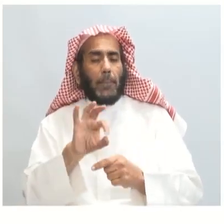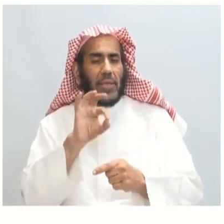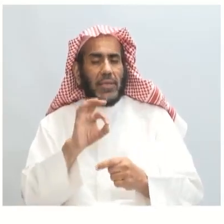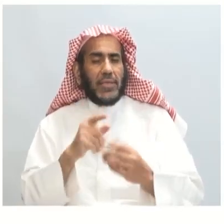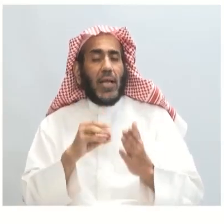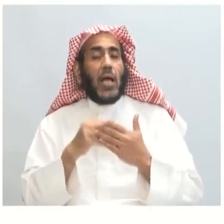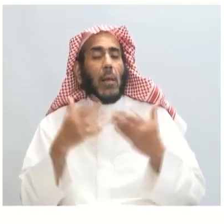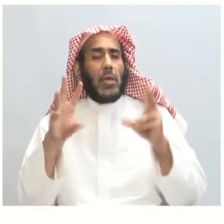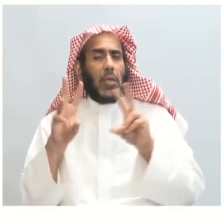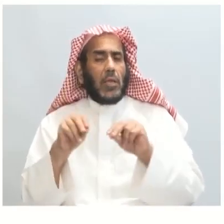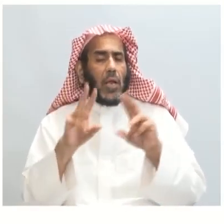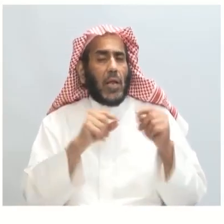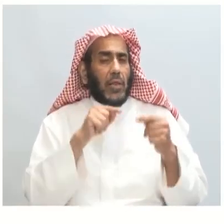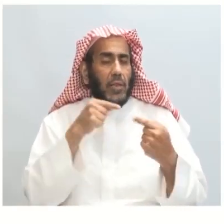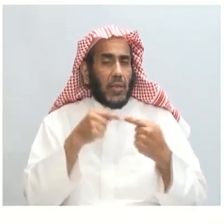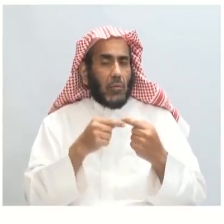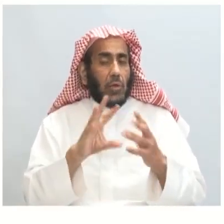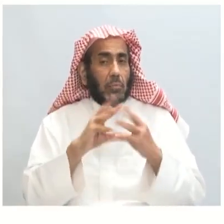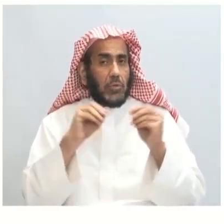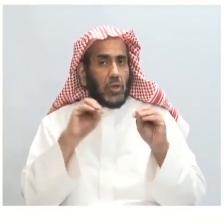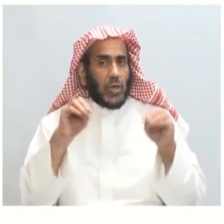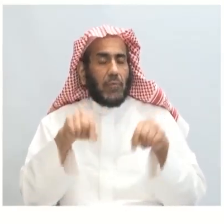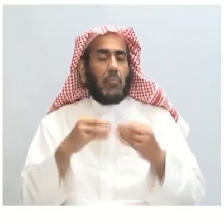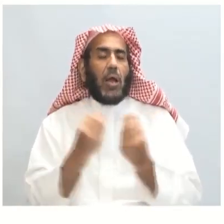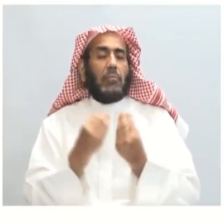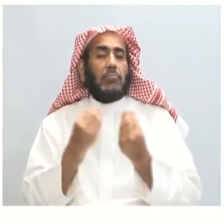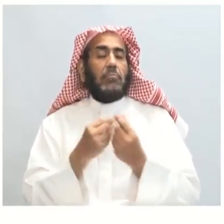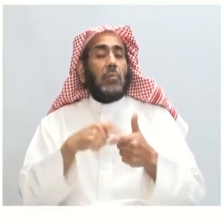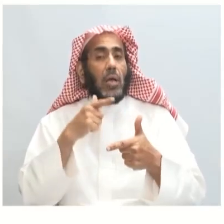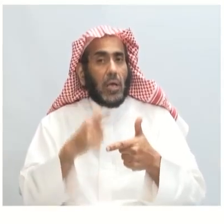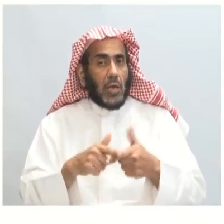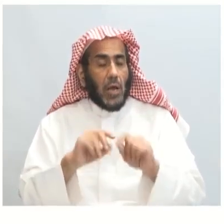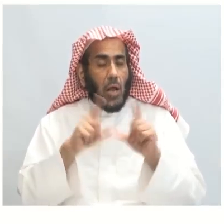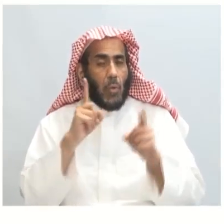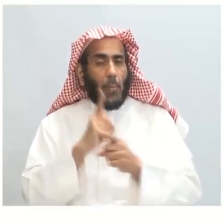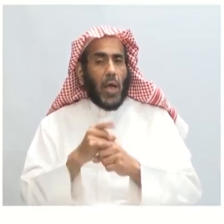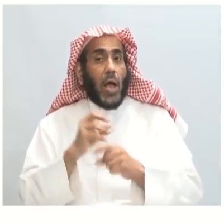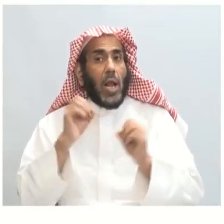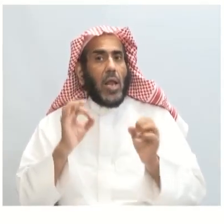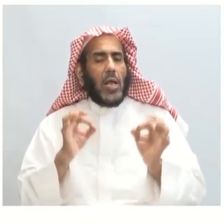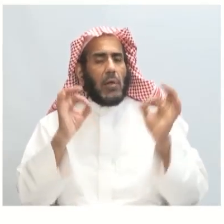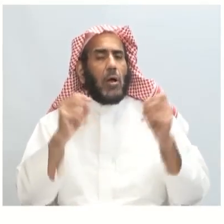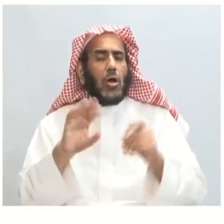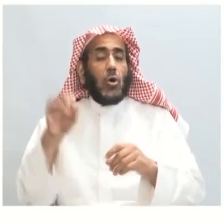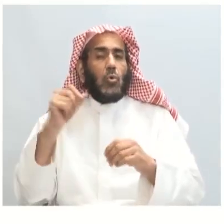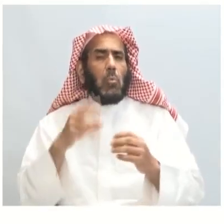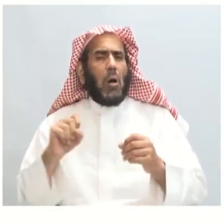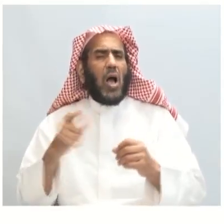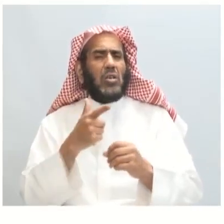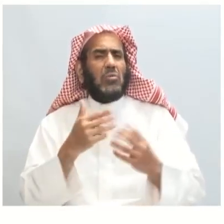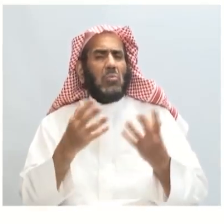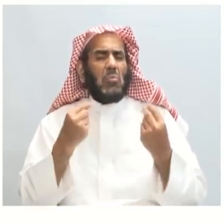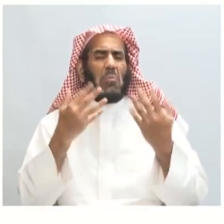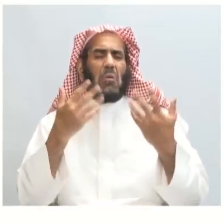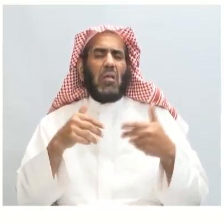البقمادى البيت الذي قمنا بشرحه هنا معا ايضا لاحظوا معي هنا الحكمه رب عجله تنتهب